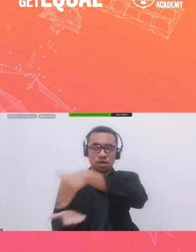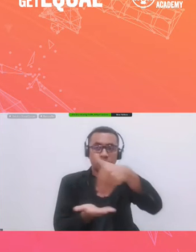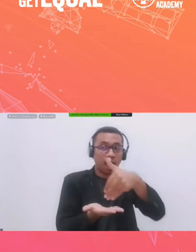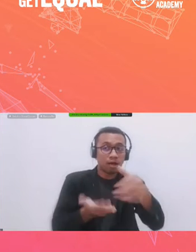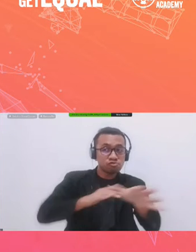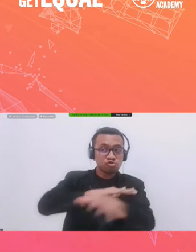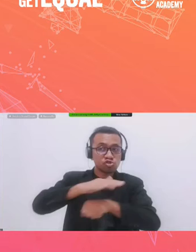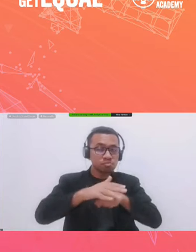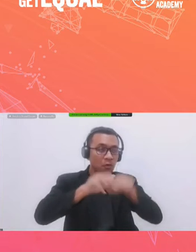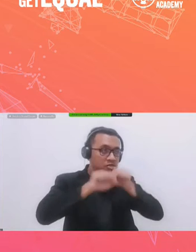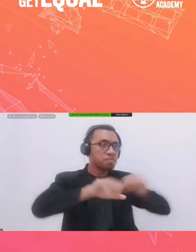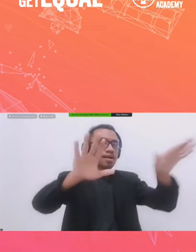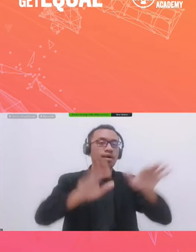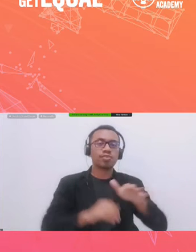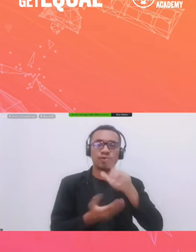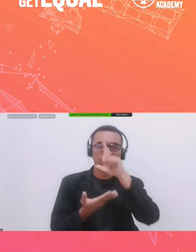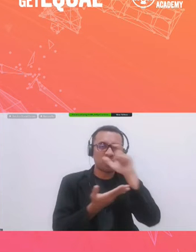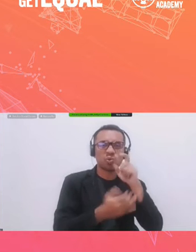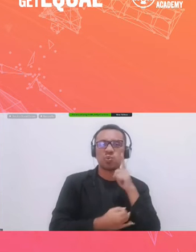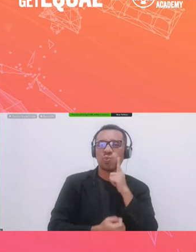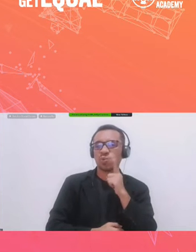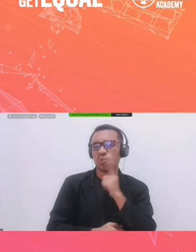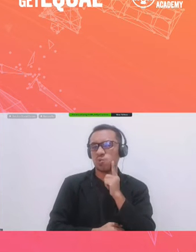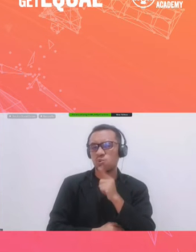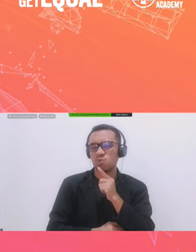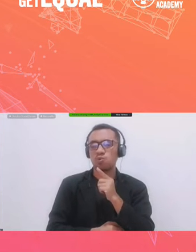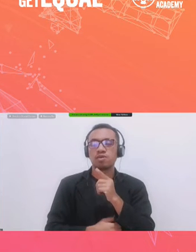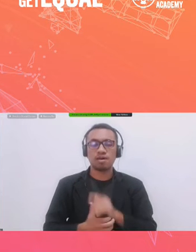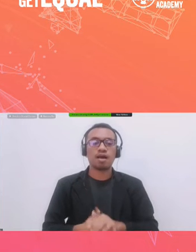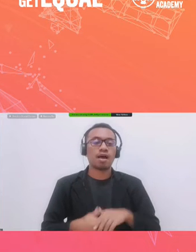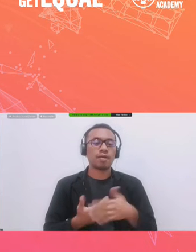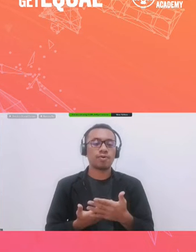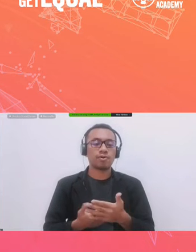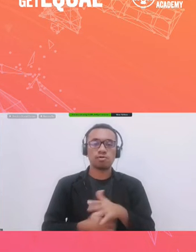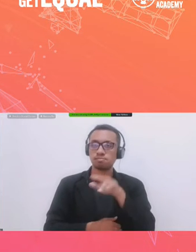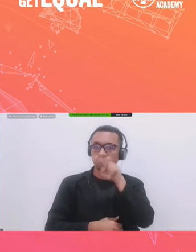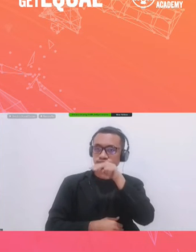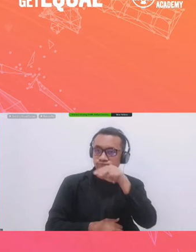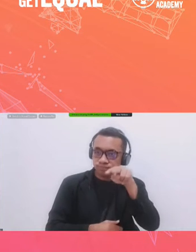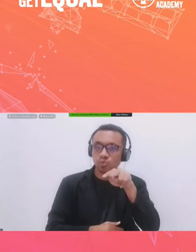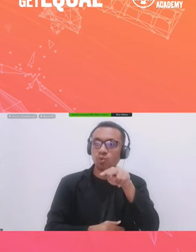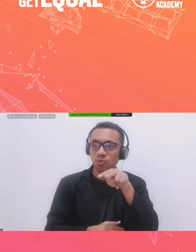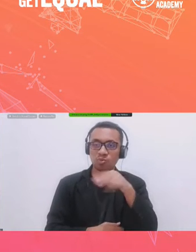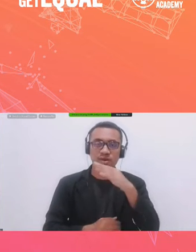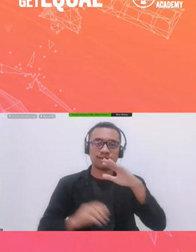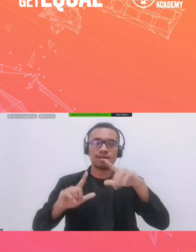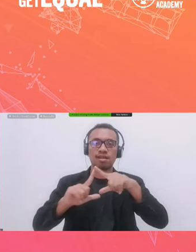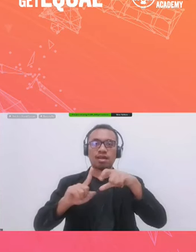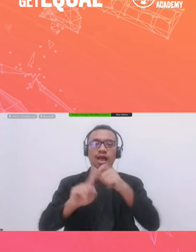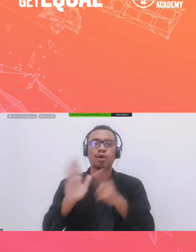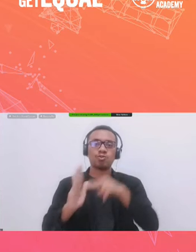foto-foto, pornografi, video pornografi, bahkan stalking ya, memata-matai akun